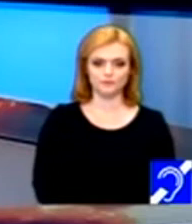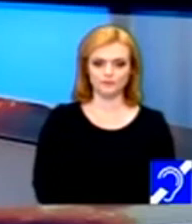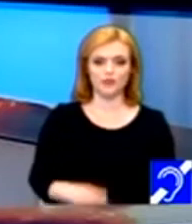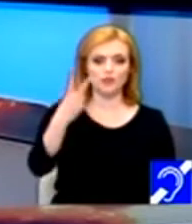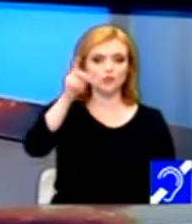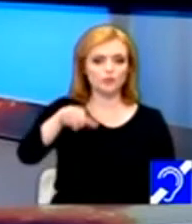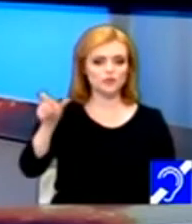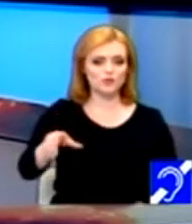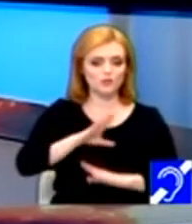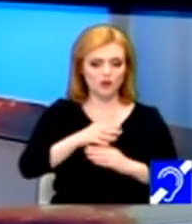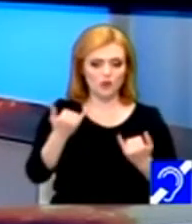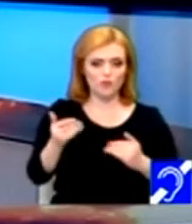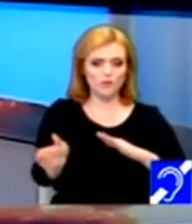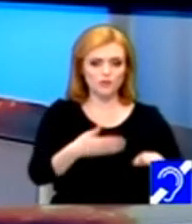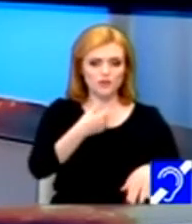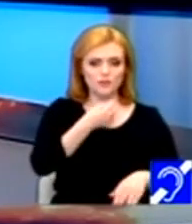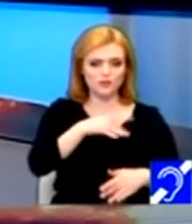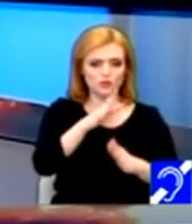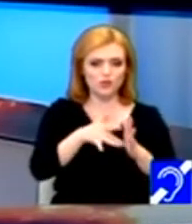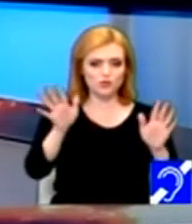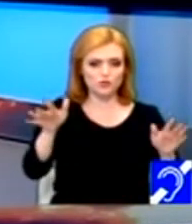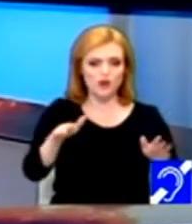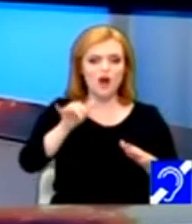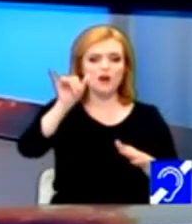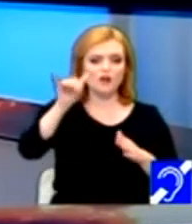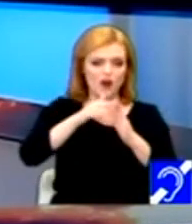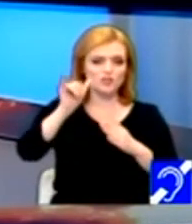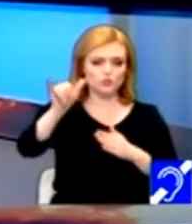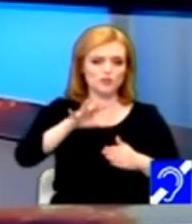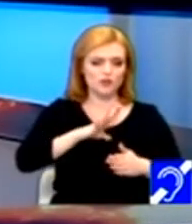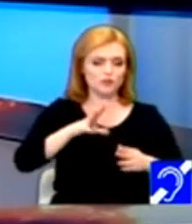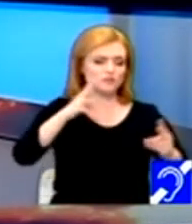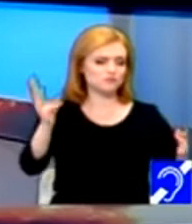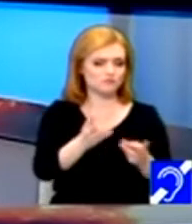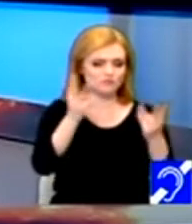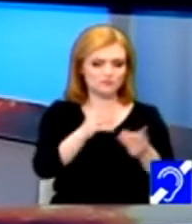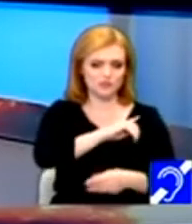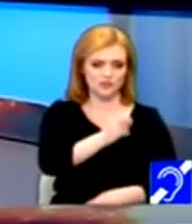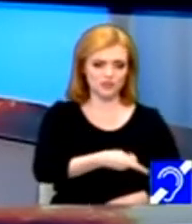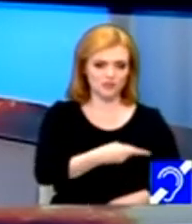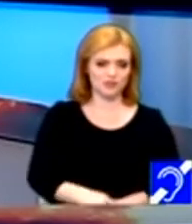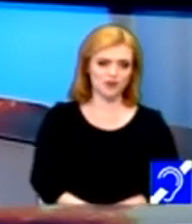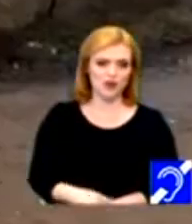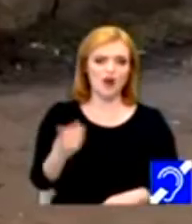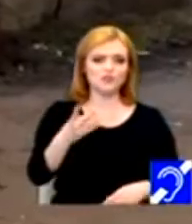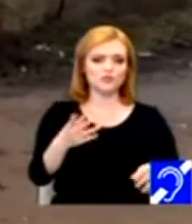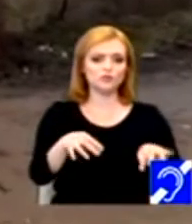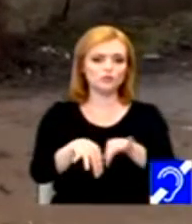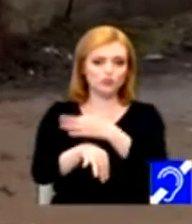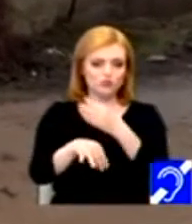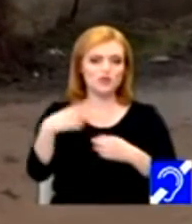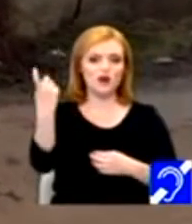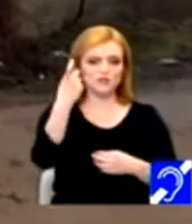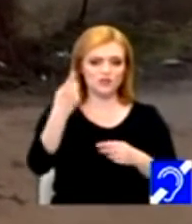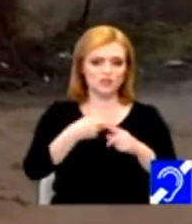Două persoane au murit în această după-amiază la Soruca, după ce casa în care se aflau a fost cuprinsă de flăcări. Victimele sunt doi soți,